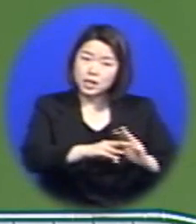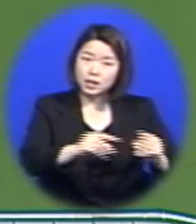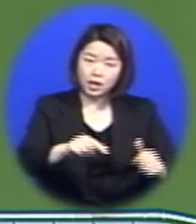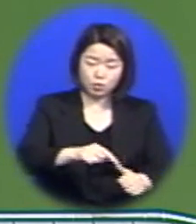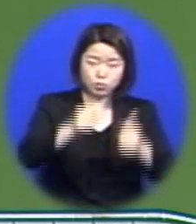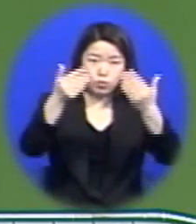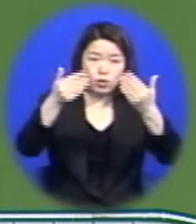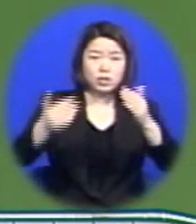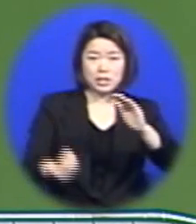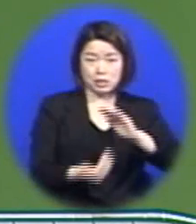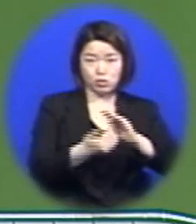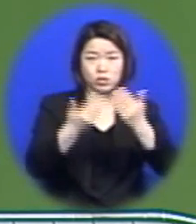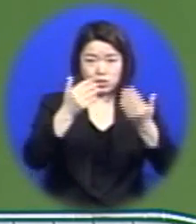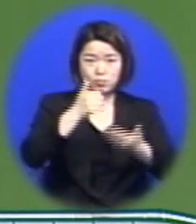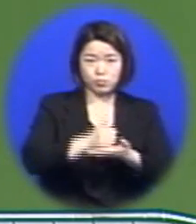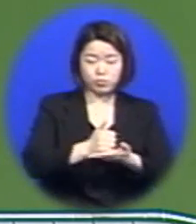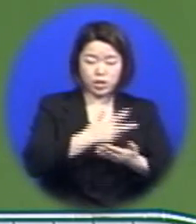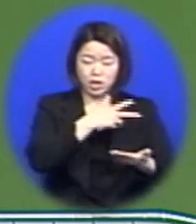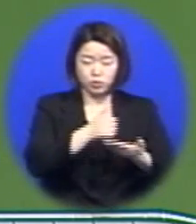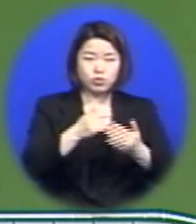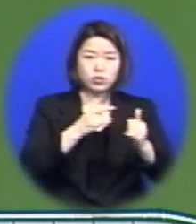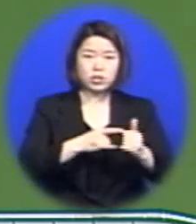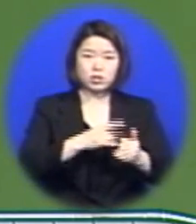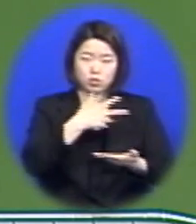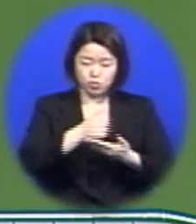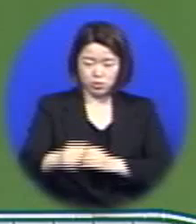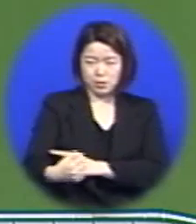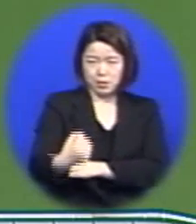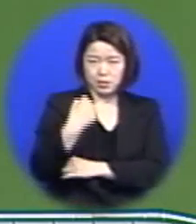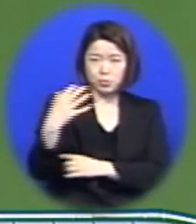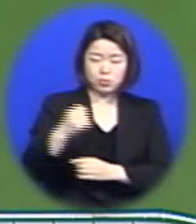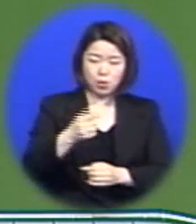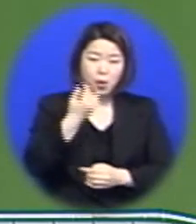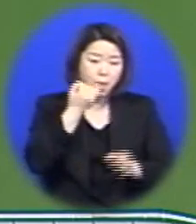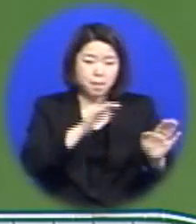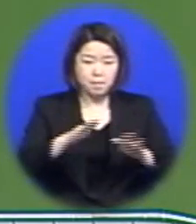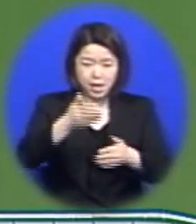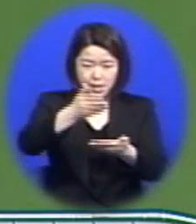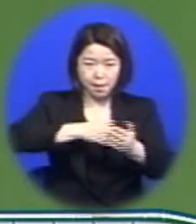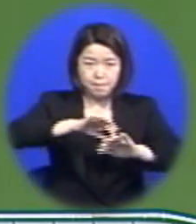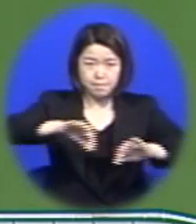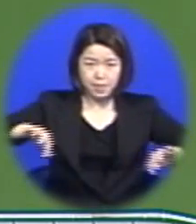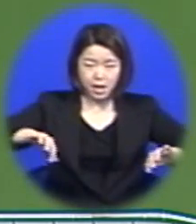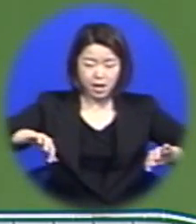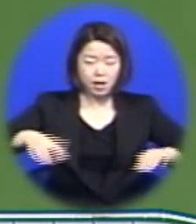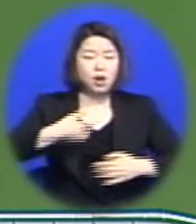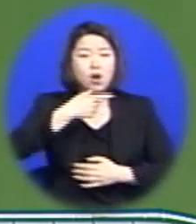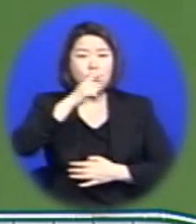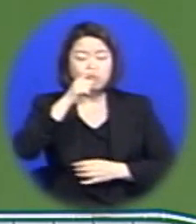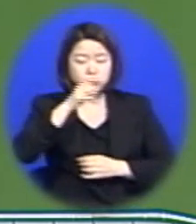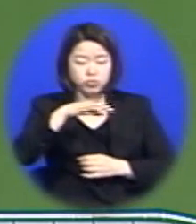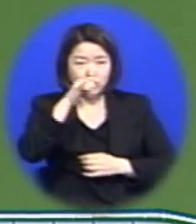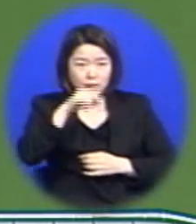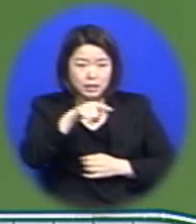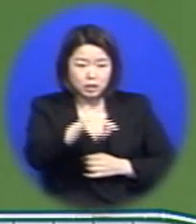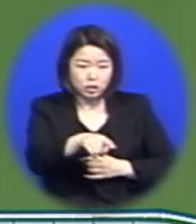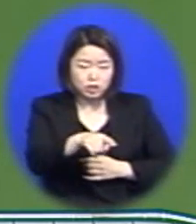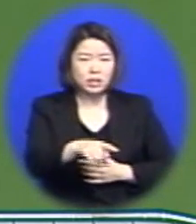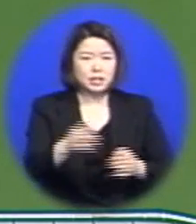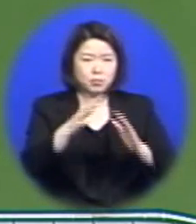이루시는 분이십니다 주님께서는 주님의 능력으로 바다를 가르시고 물에 있는 인들의 머리를 깨뜨려